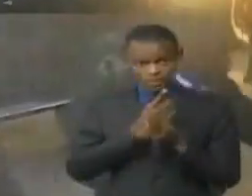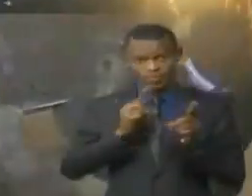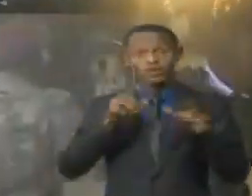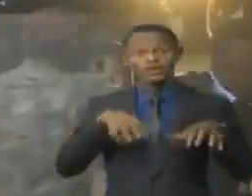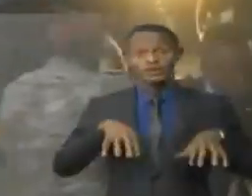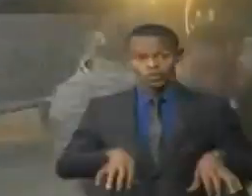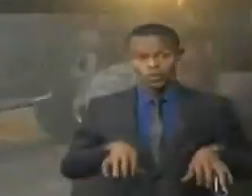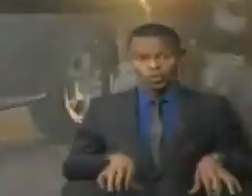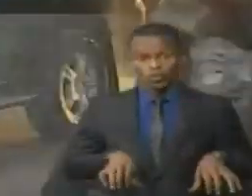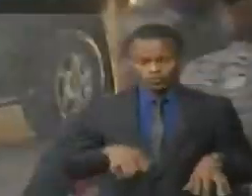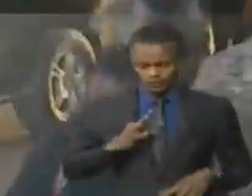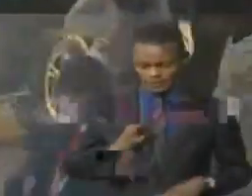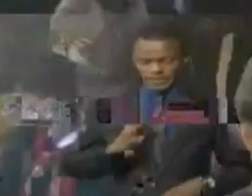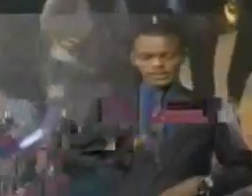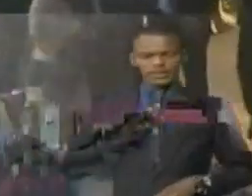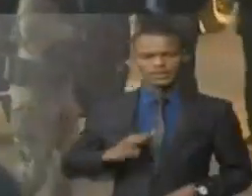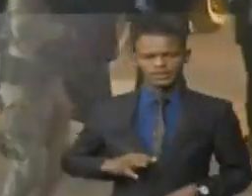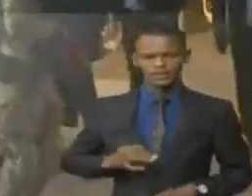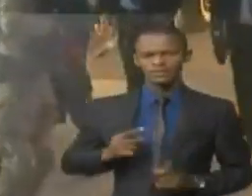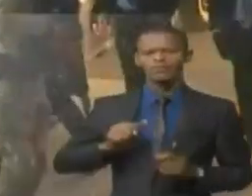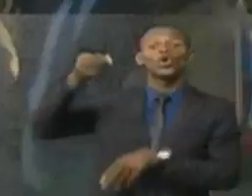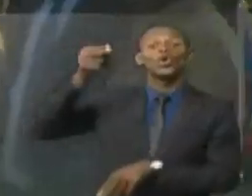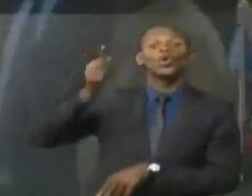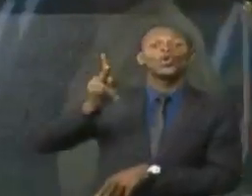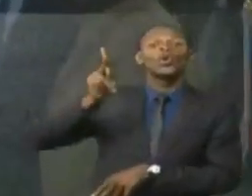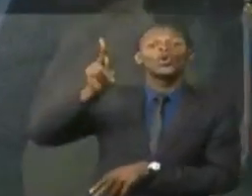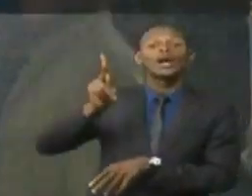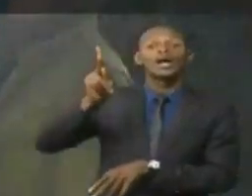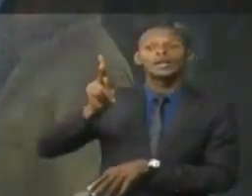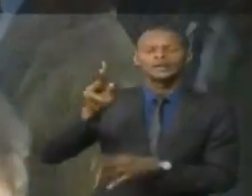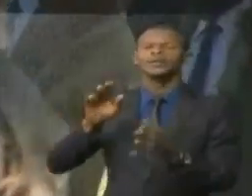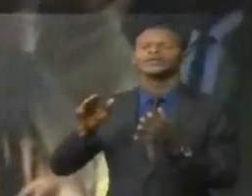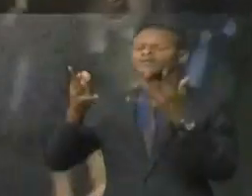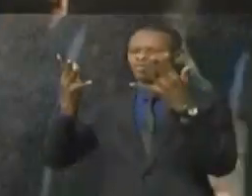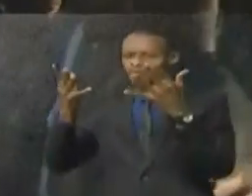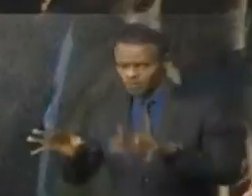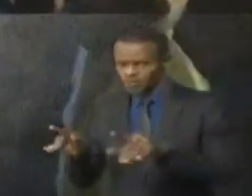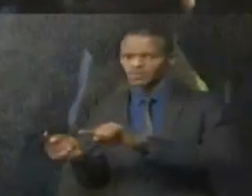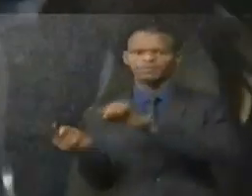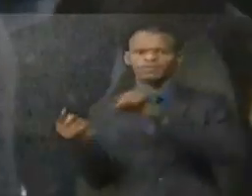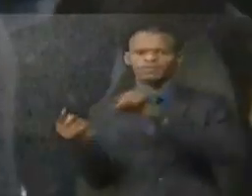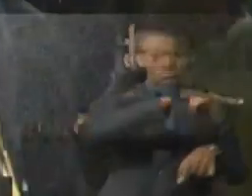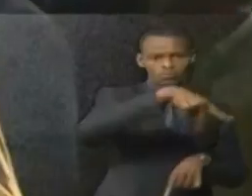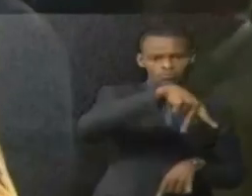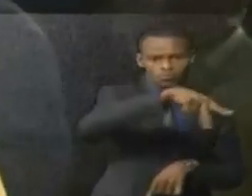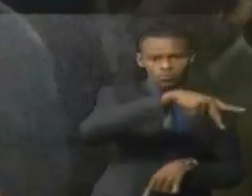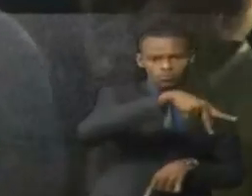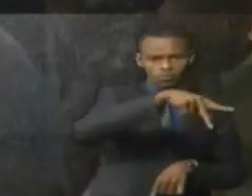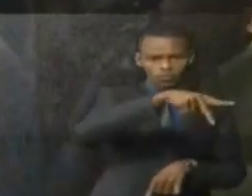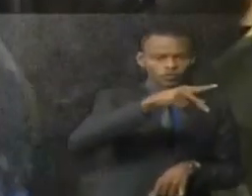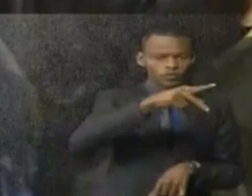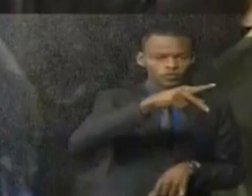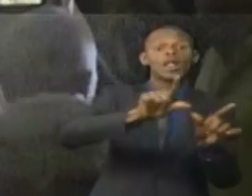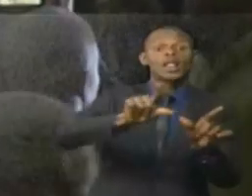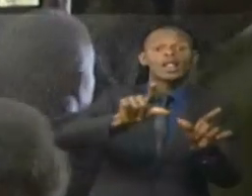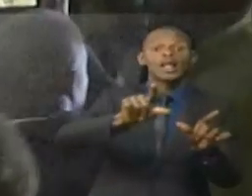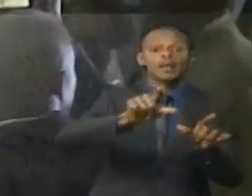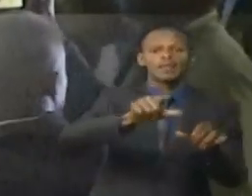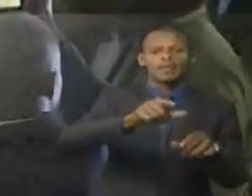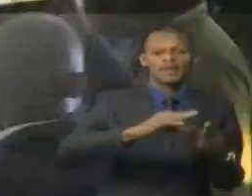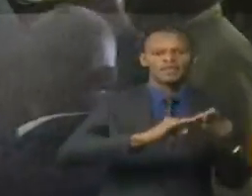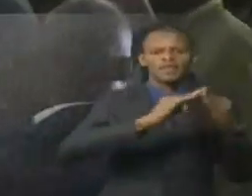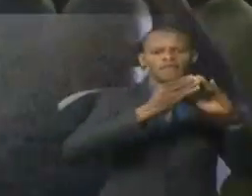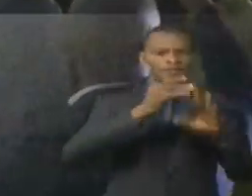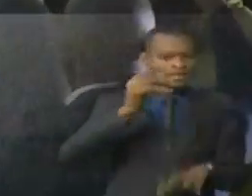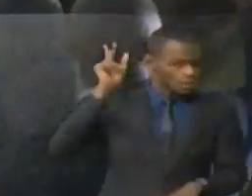Félix Antoine Tshilombo est arrivé dans l'arrêt à Kolwezi dans la province du Lualaba. Et devant une immense, le